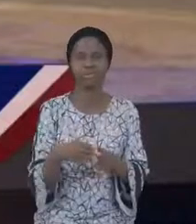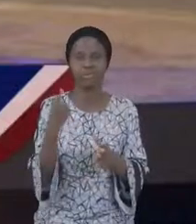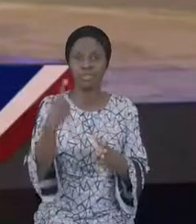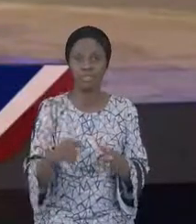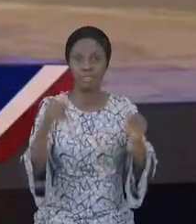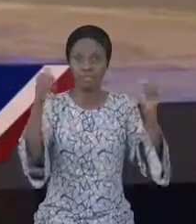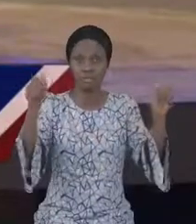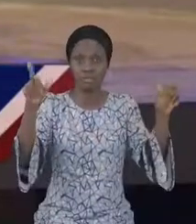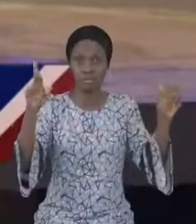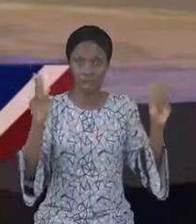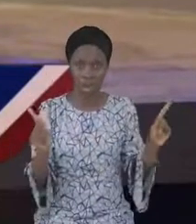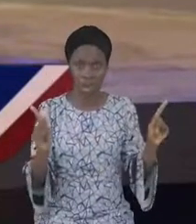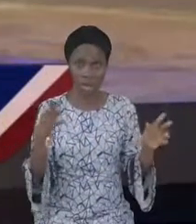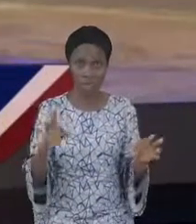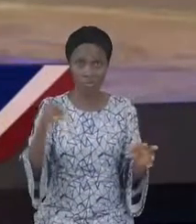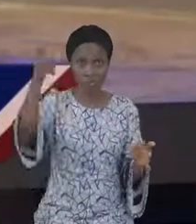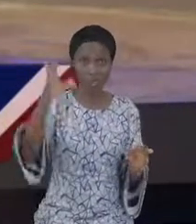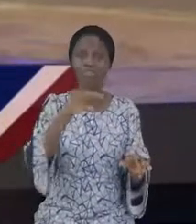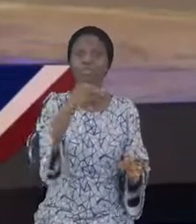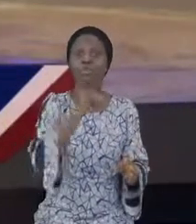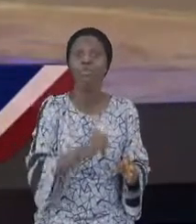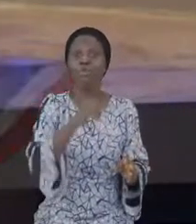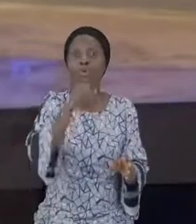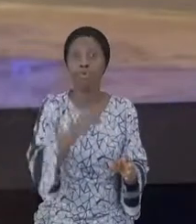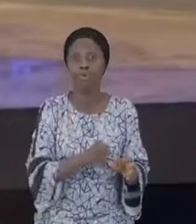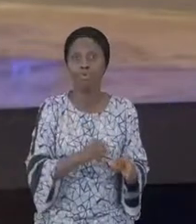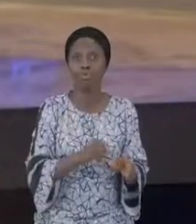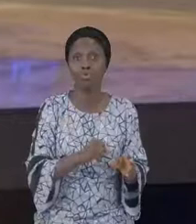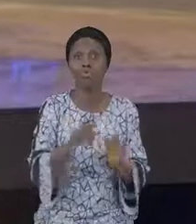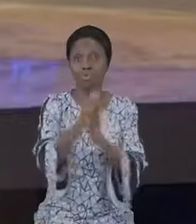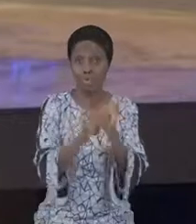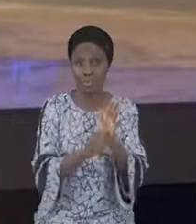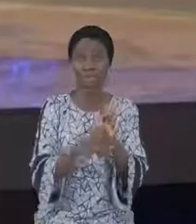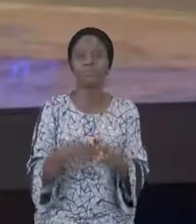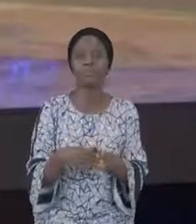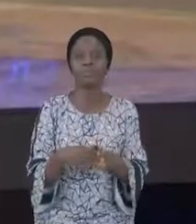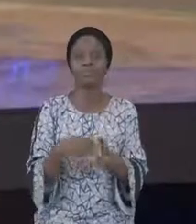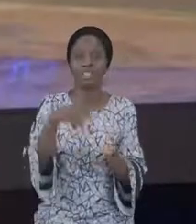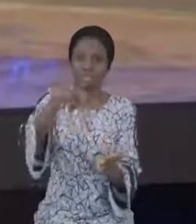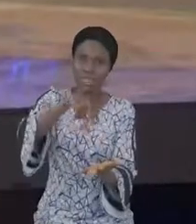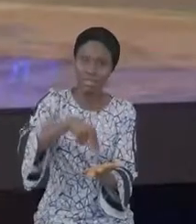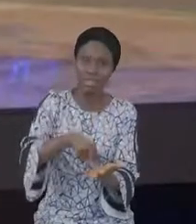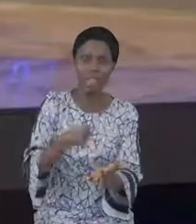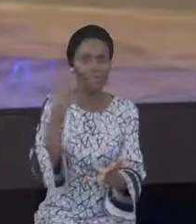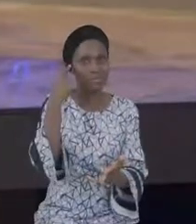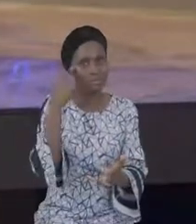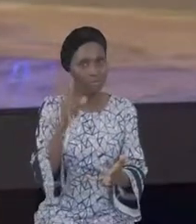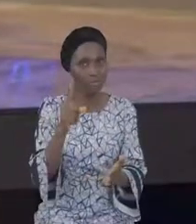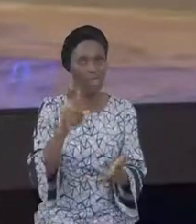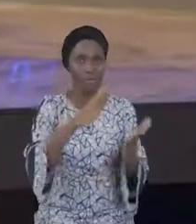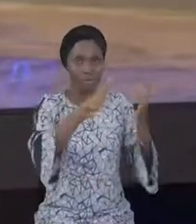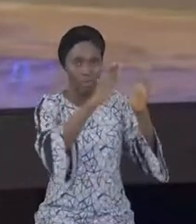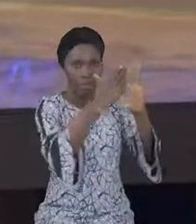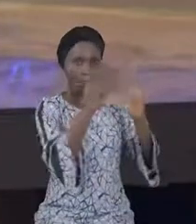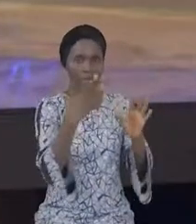L'arche de Dieu dans l'Ancien Testament sous l'Ancienne Alliance représentait la présence de